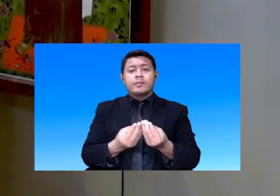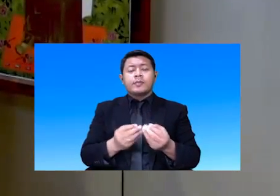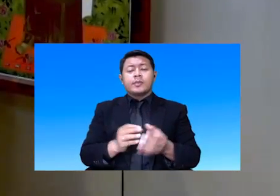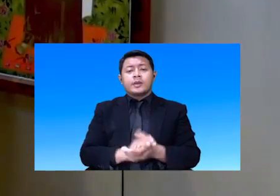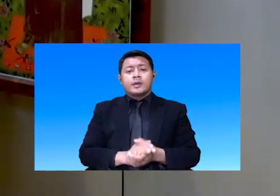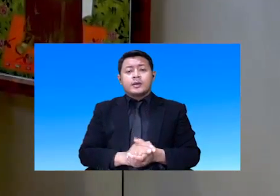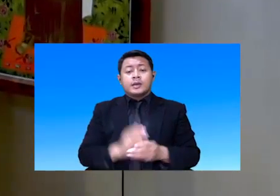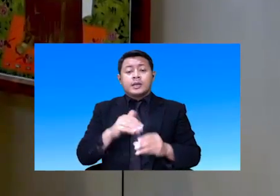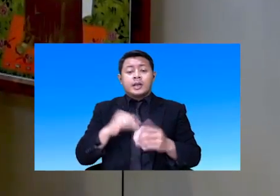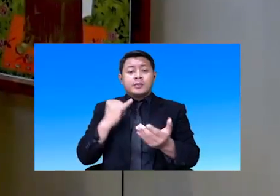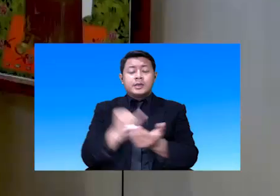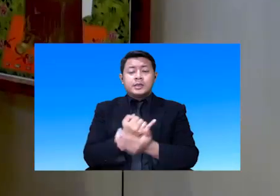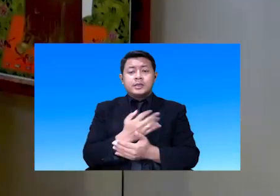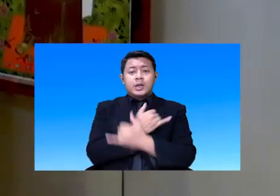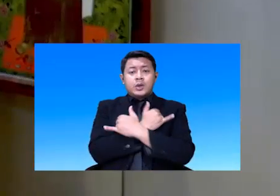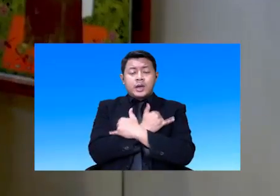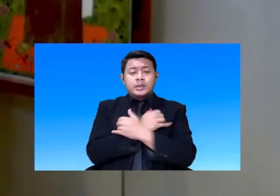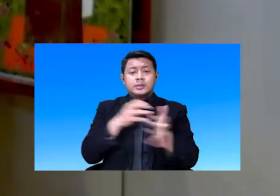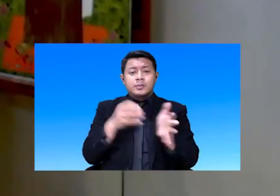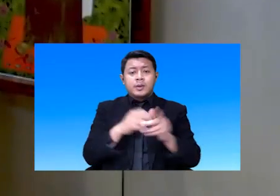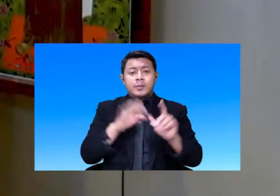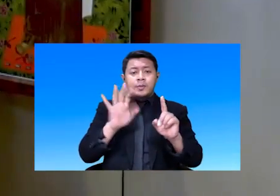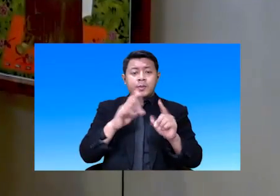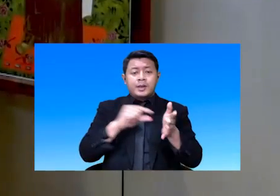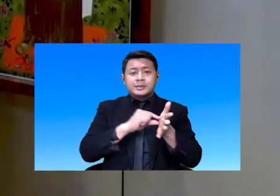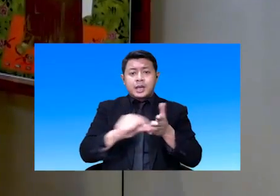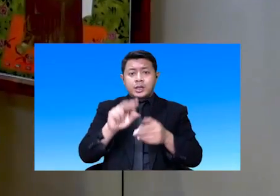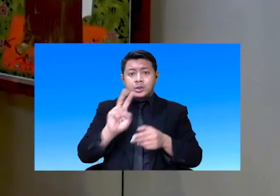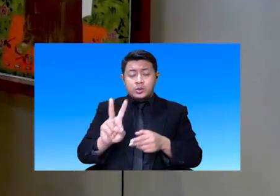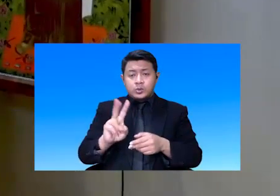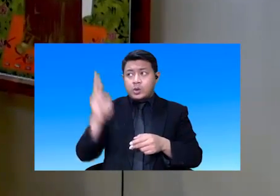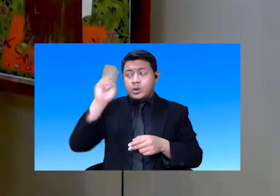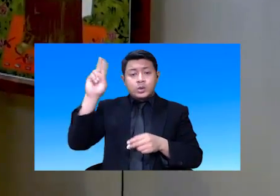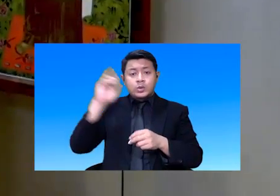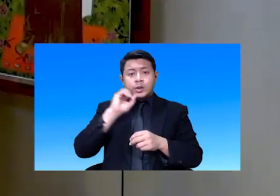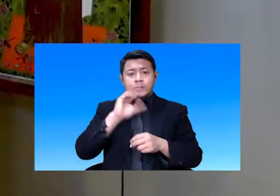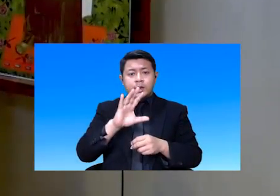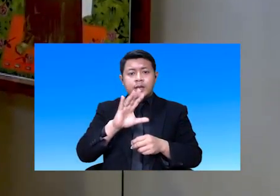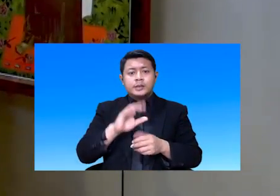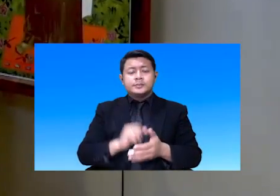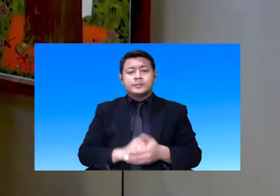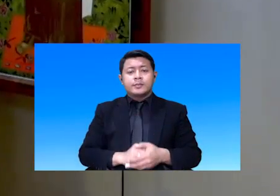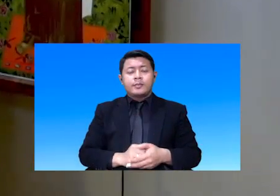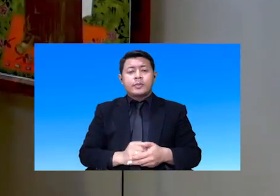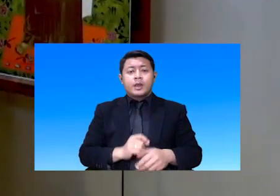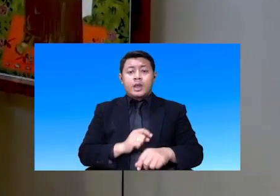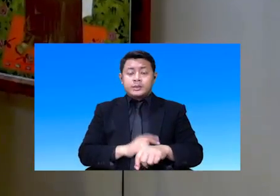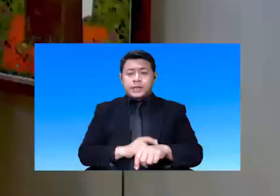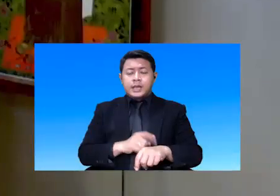Memang benar bahwa di dalam Injil Yohanes bab 15 ayat 2 Tuhan mengumpamakan